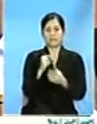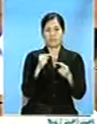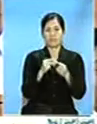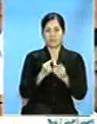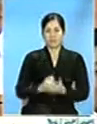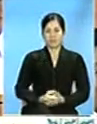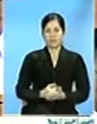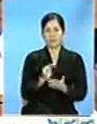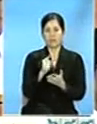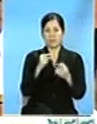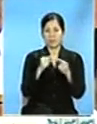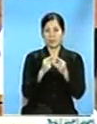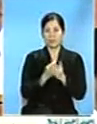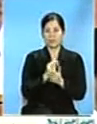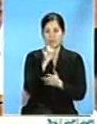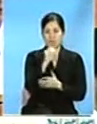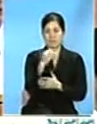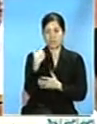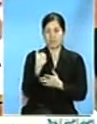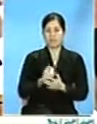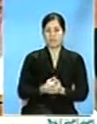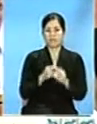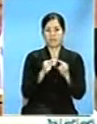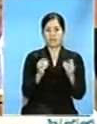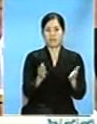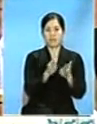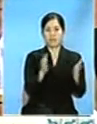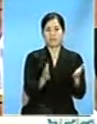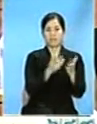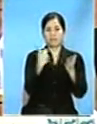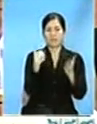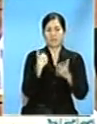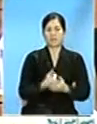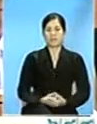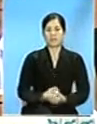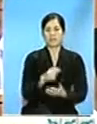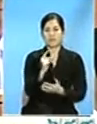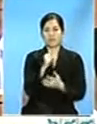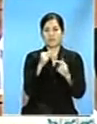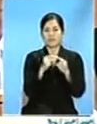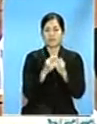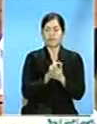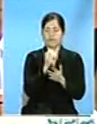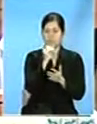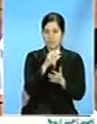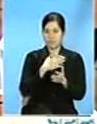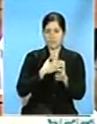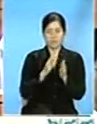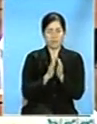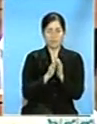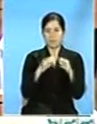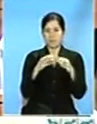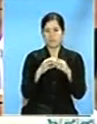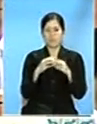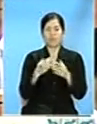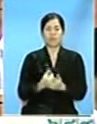นะครับต้องใช้ว่าเชียร์เราไม่ได้เชียร์เราเชียร์ในสิ่งที่ถูกต้องผมสนับสนุนในสิ่งที่ถูกต้องผมไม่มีพรรคการเมืองข